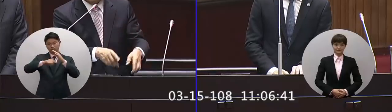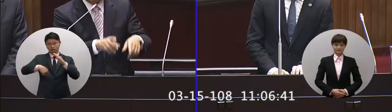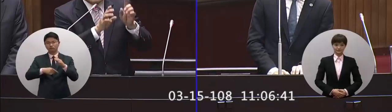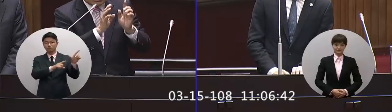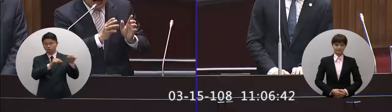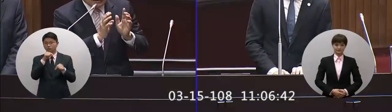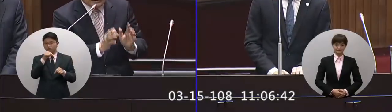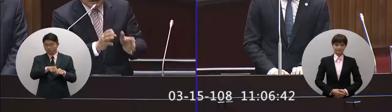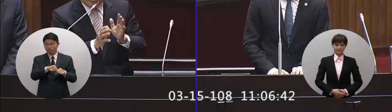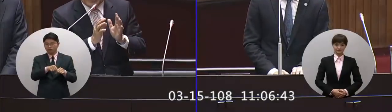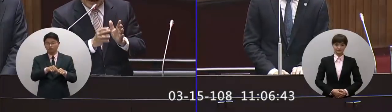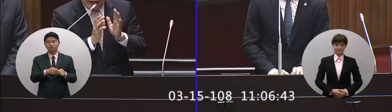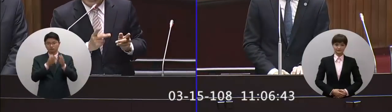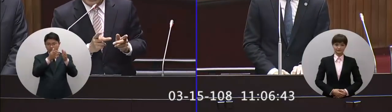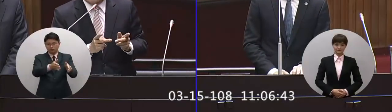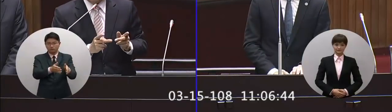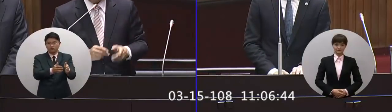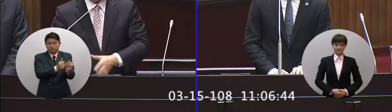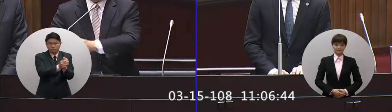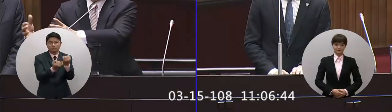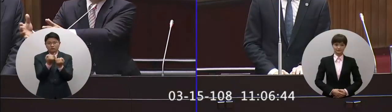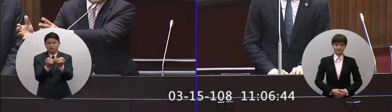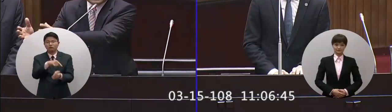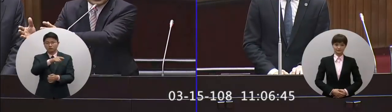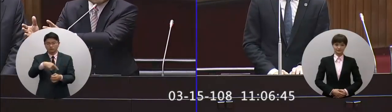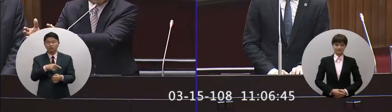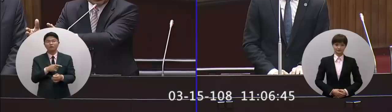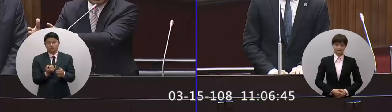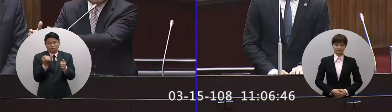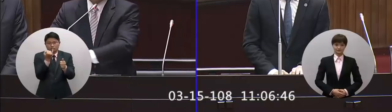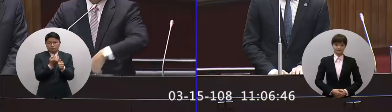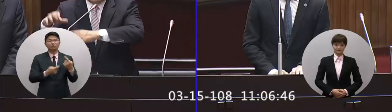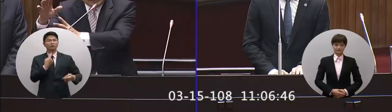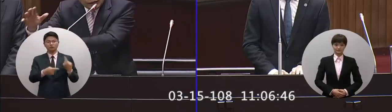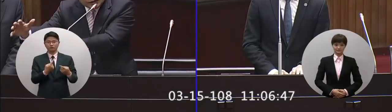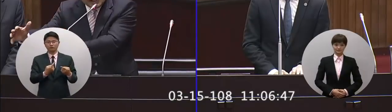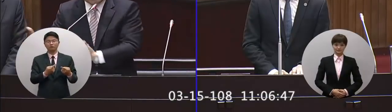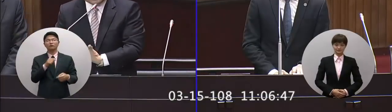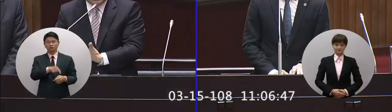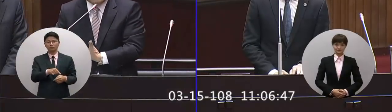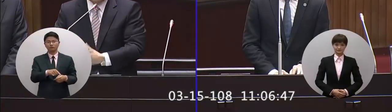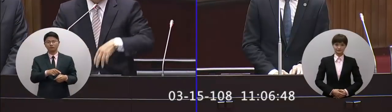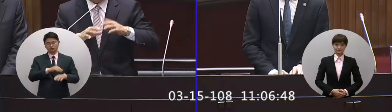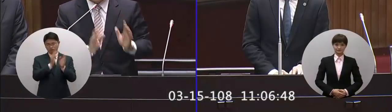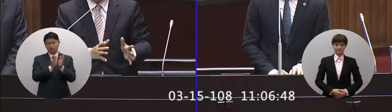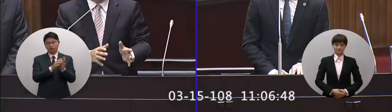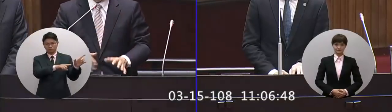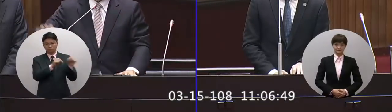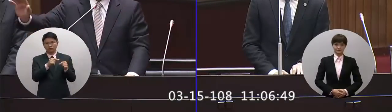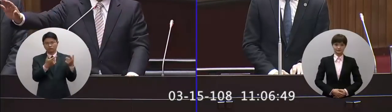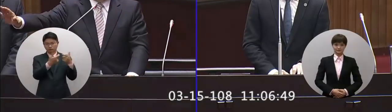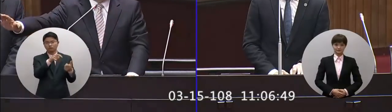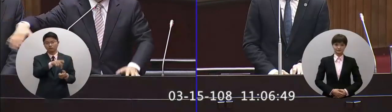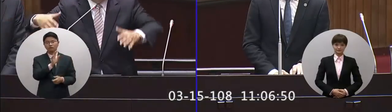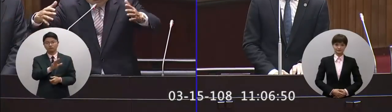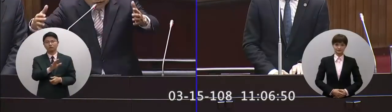規定同性別的兩個人。以婚姻的自由，一切规定，啊，咱这规